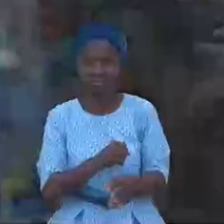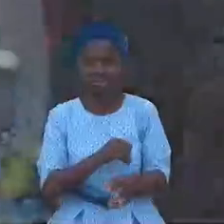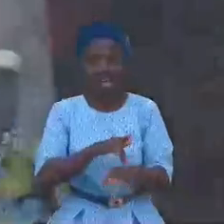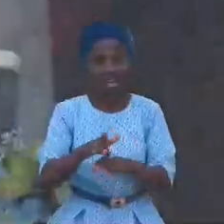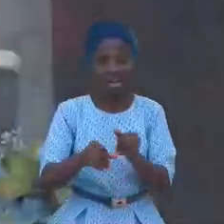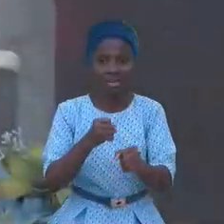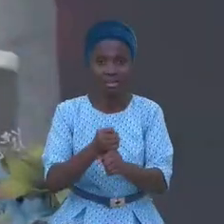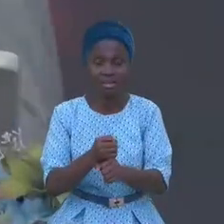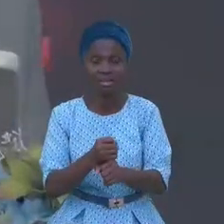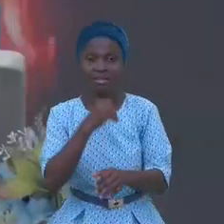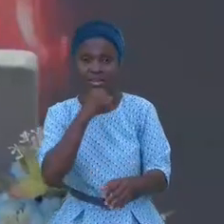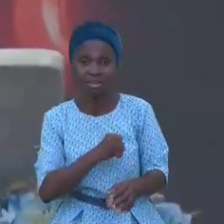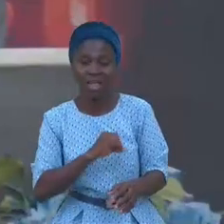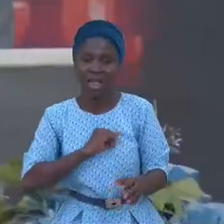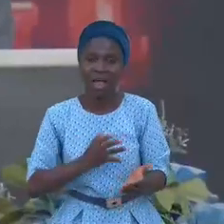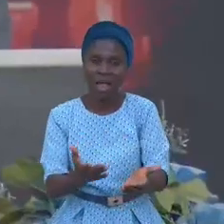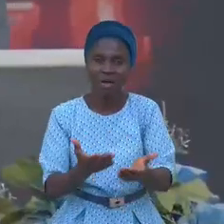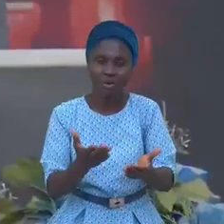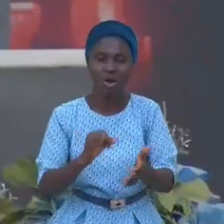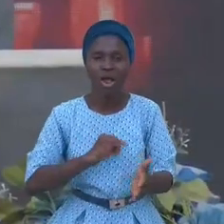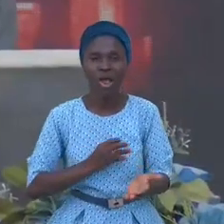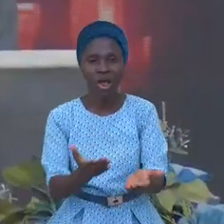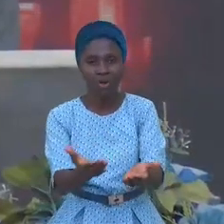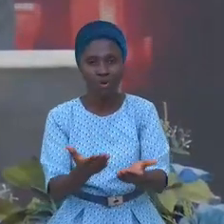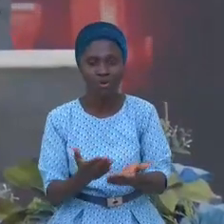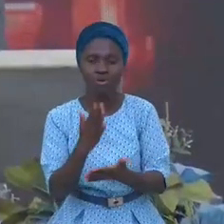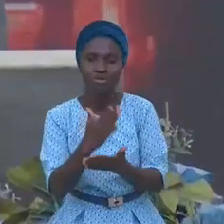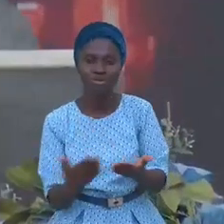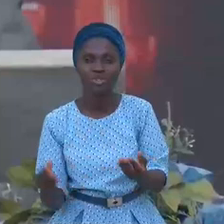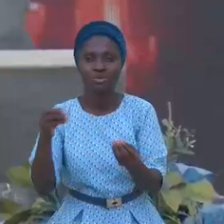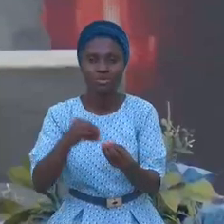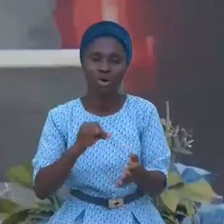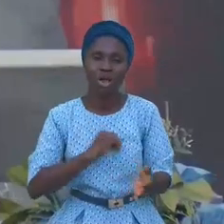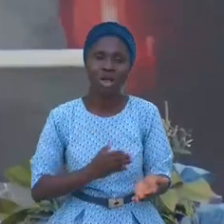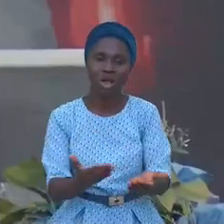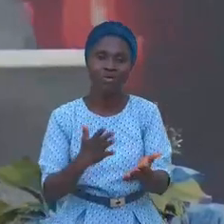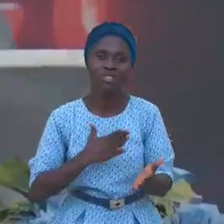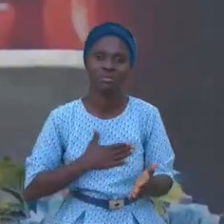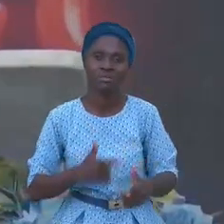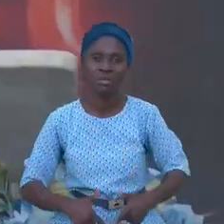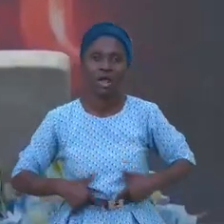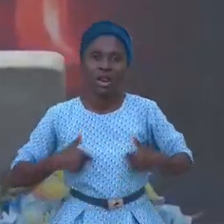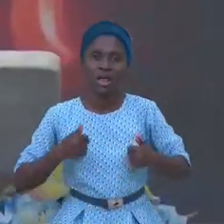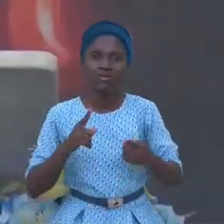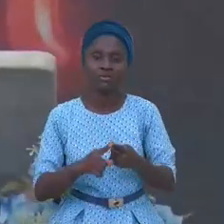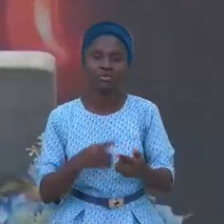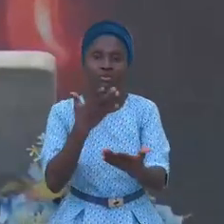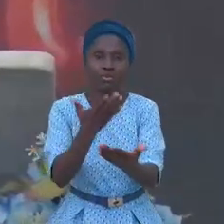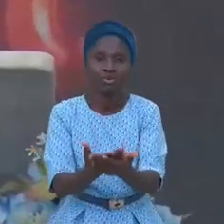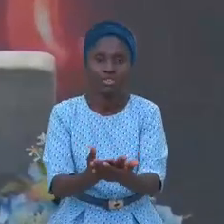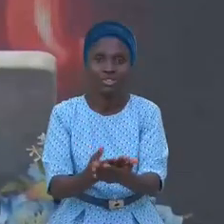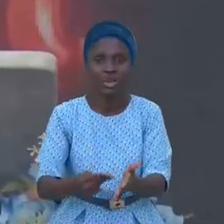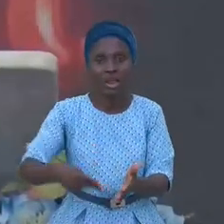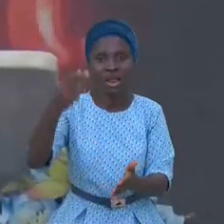désire, je veux quelque chose de plus. Je veux que ma vie atteigne la terre plus haute. Aspire. Et